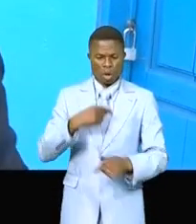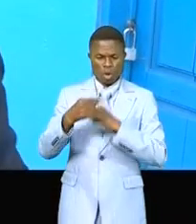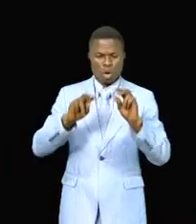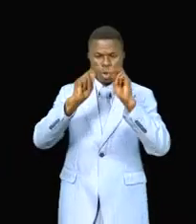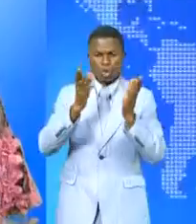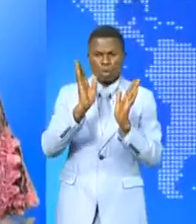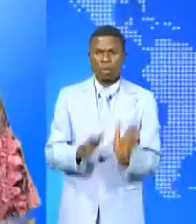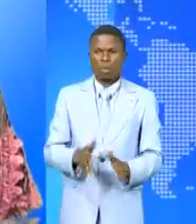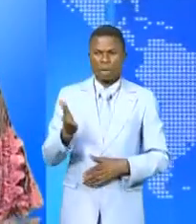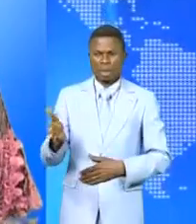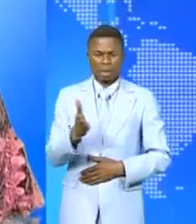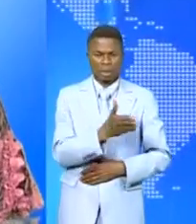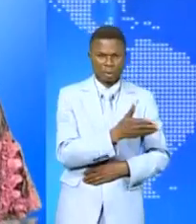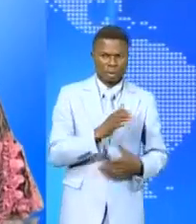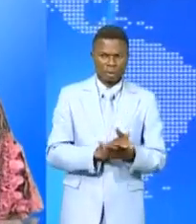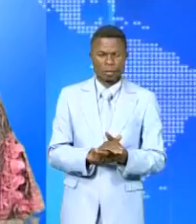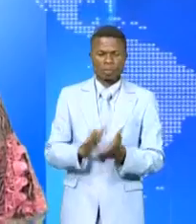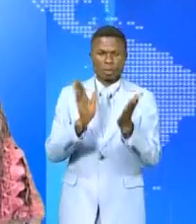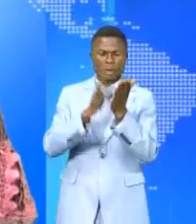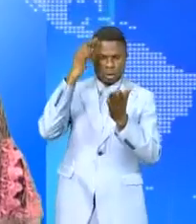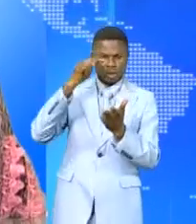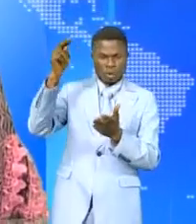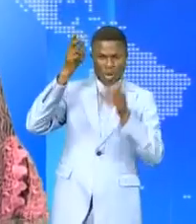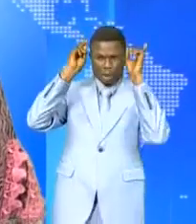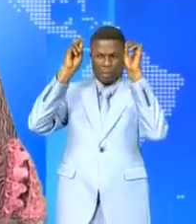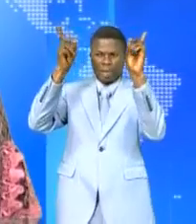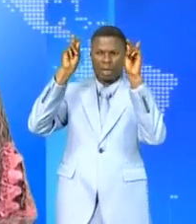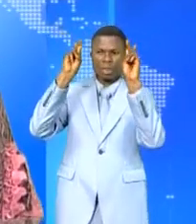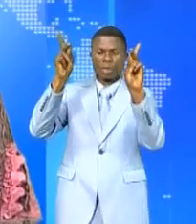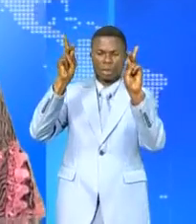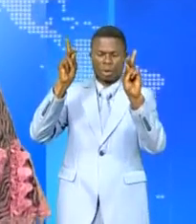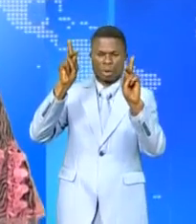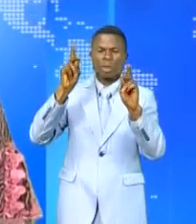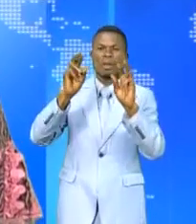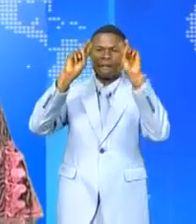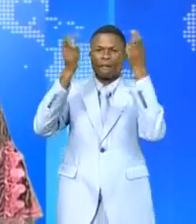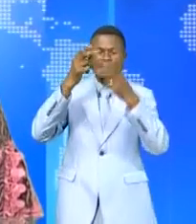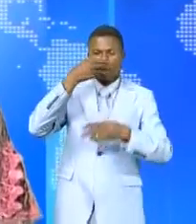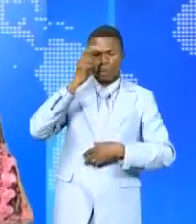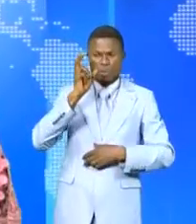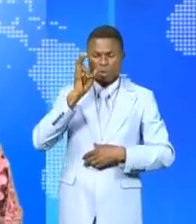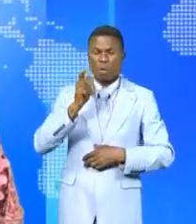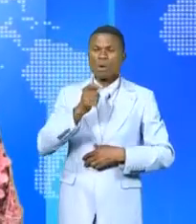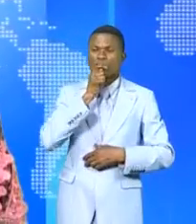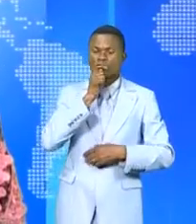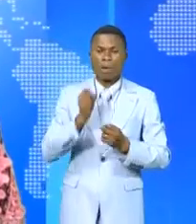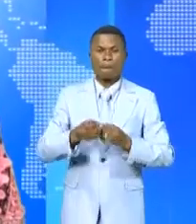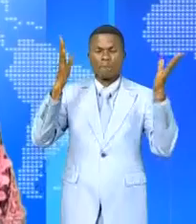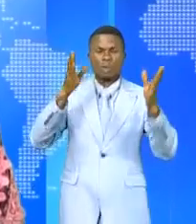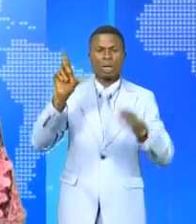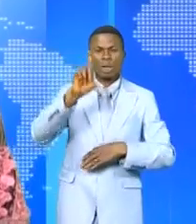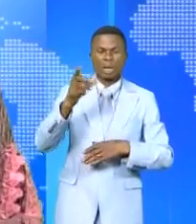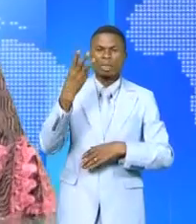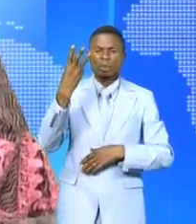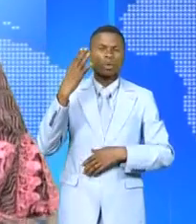IO. L'Institut supérieur pédagogique Bukavu était en flammes hier lundi. 3 mai,